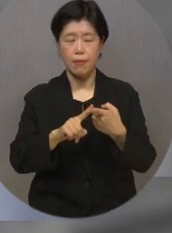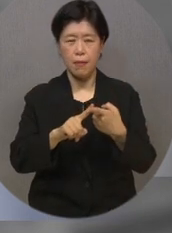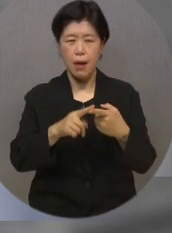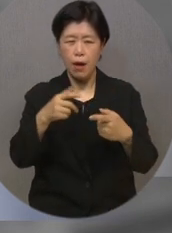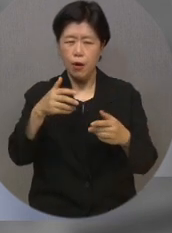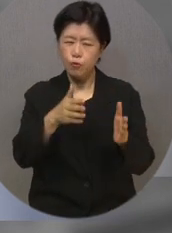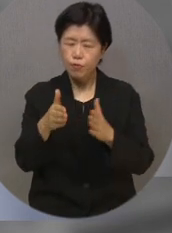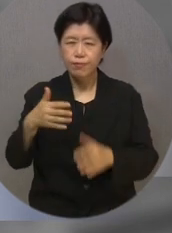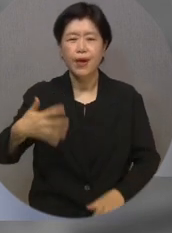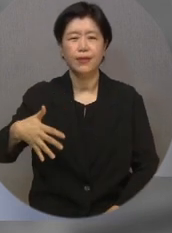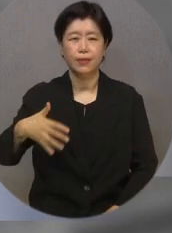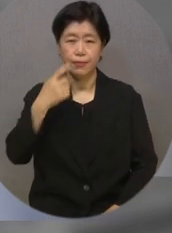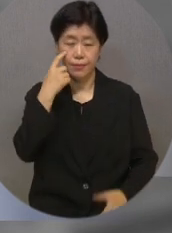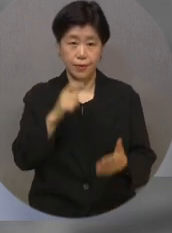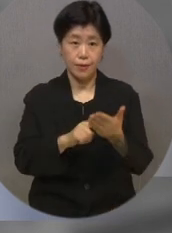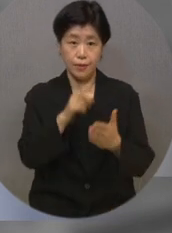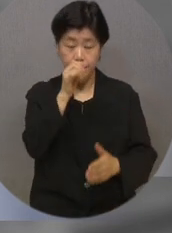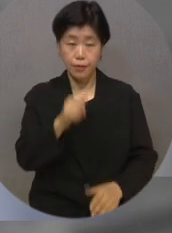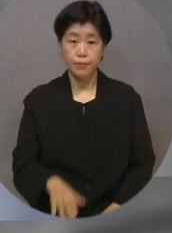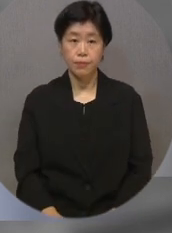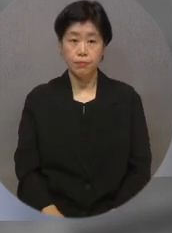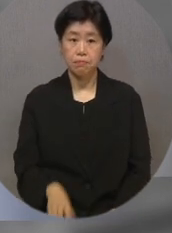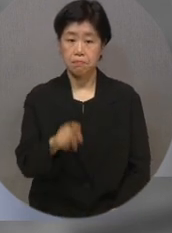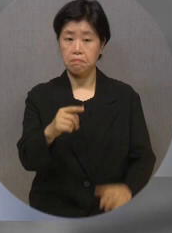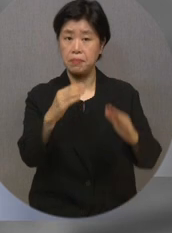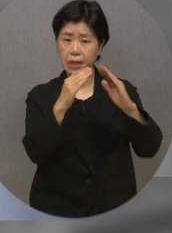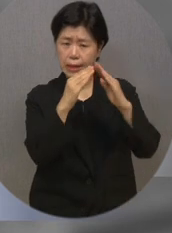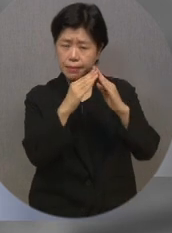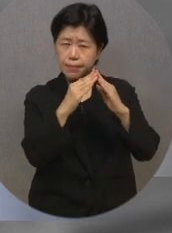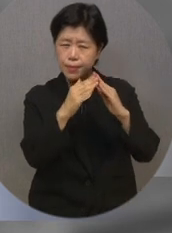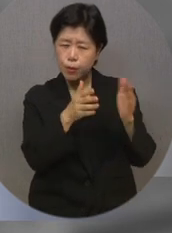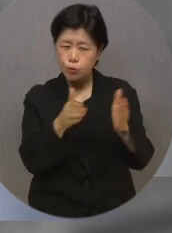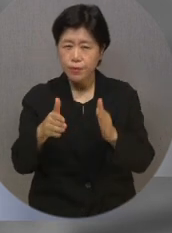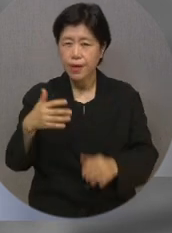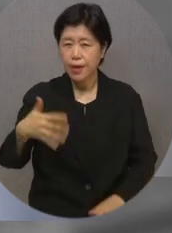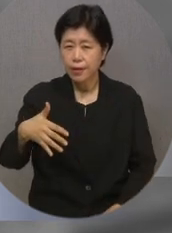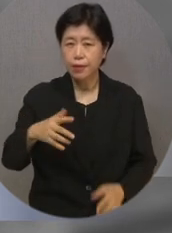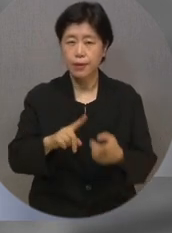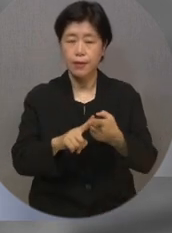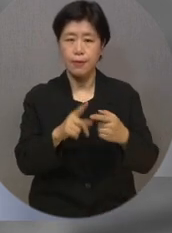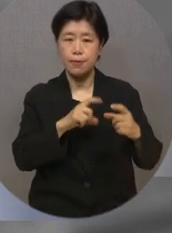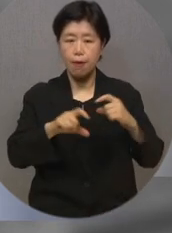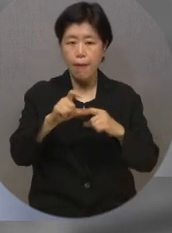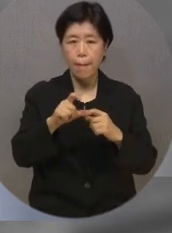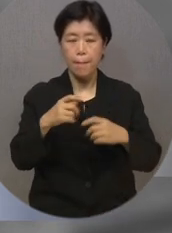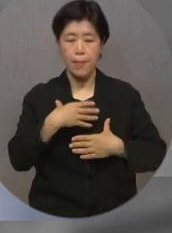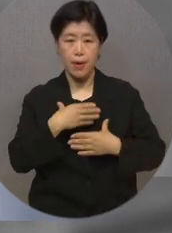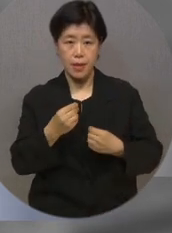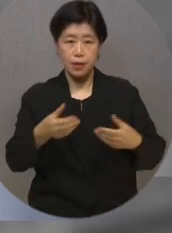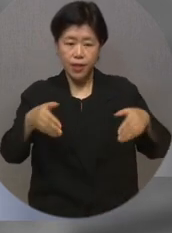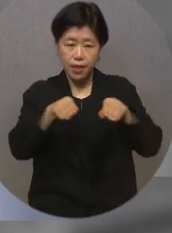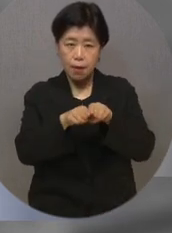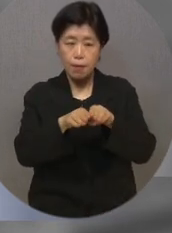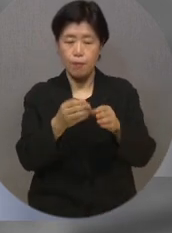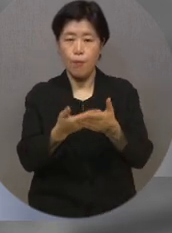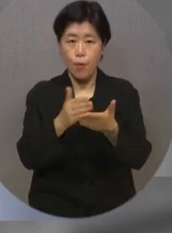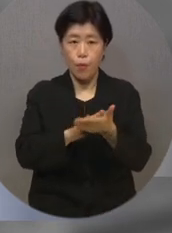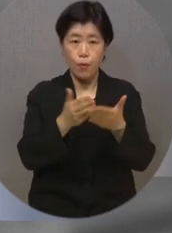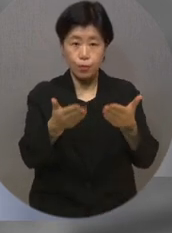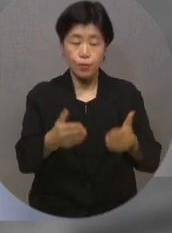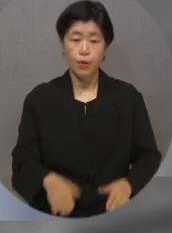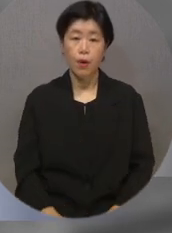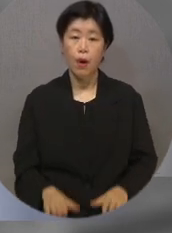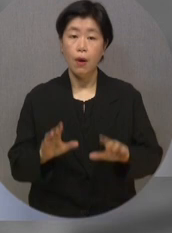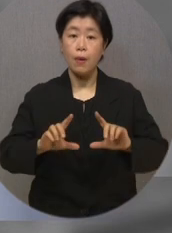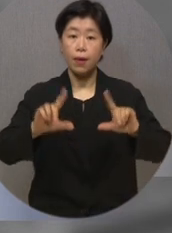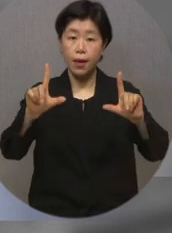경기도는 점검 결과에 따라 해당 주택에 대해 신속하게 편의시설을 정비하고 올해 신규 주택에 장애인